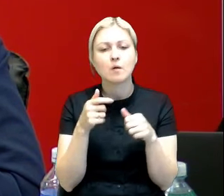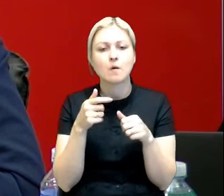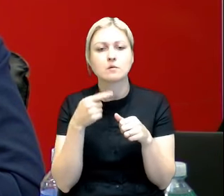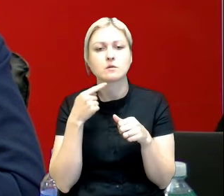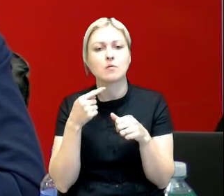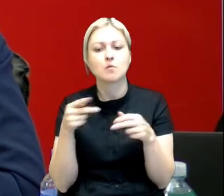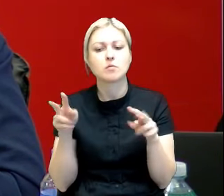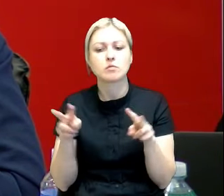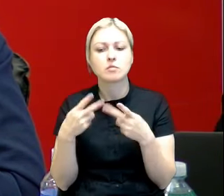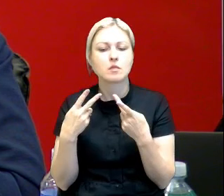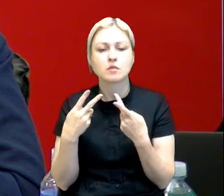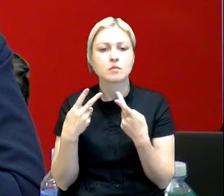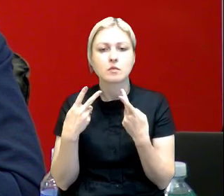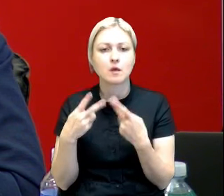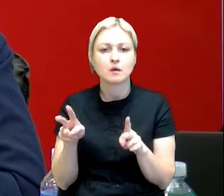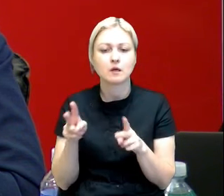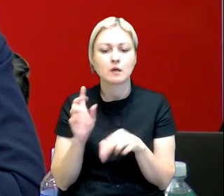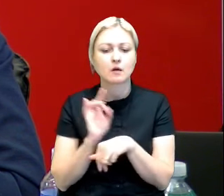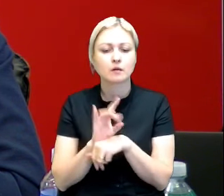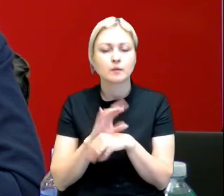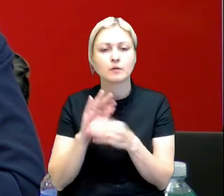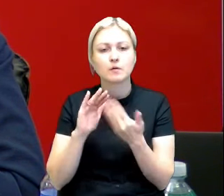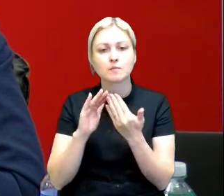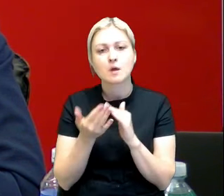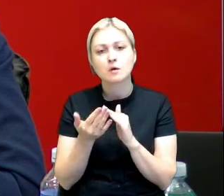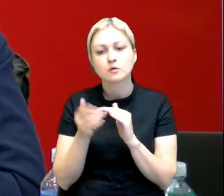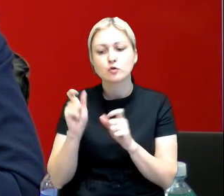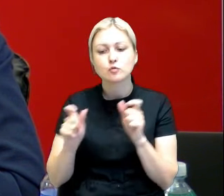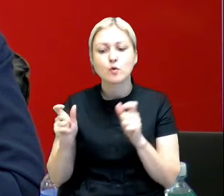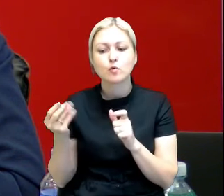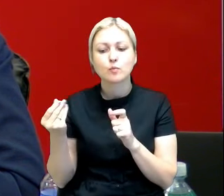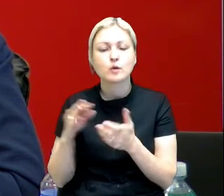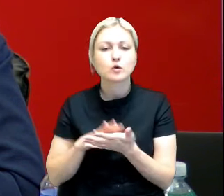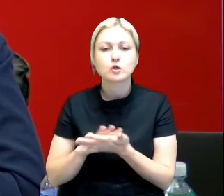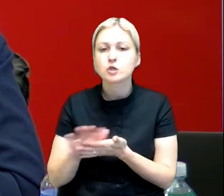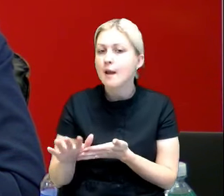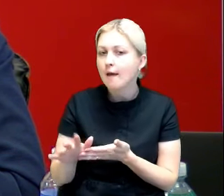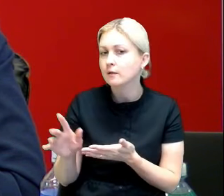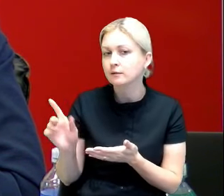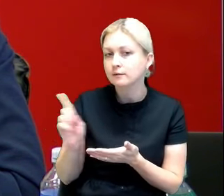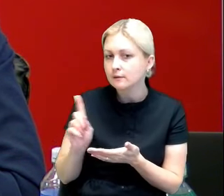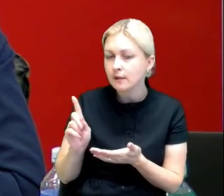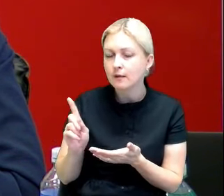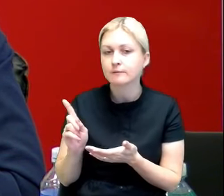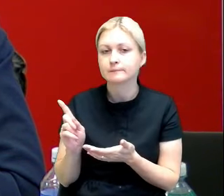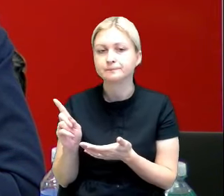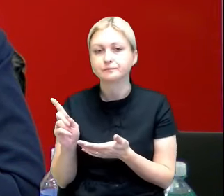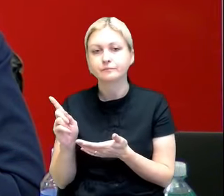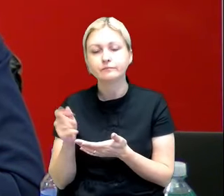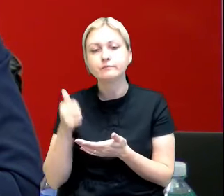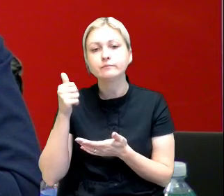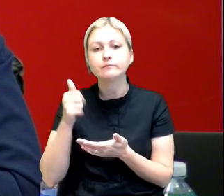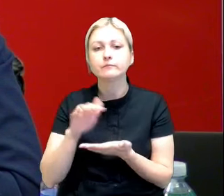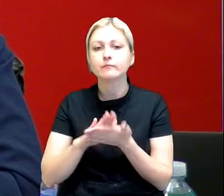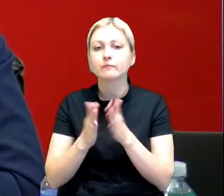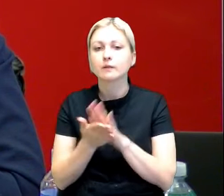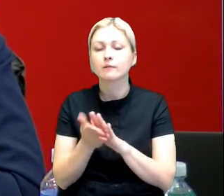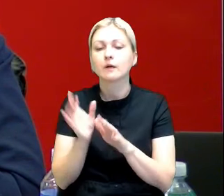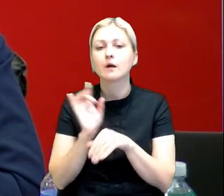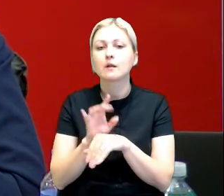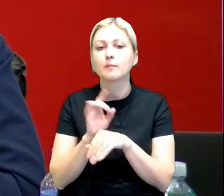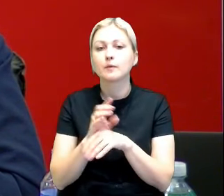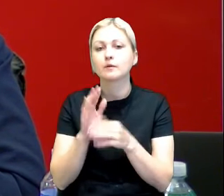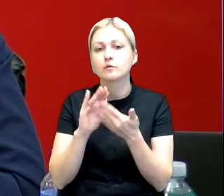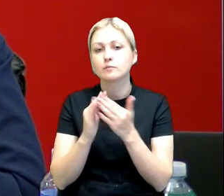leisti klaipėdos miesto žmonių pinigų tvarkant klaipėdos a universitetinė tuo metu